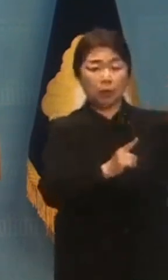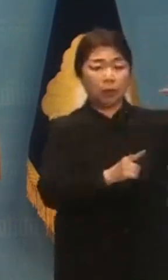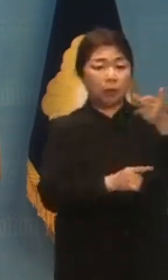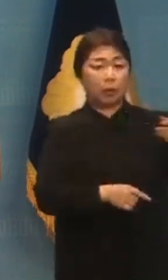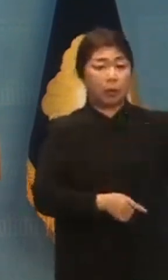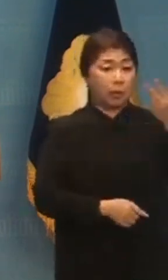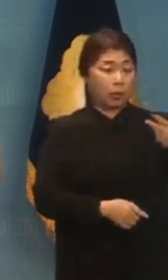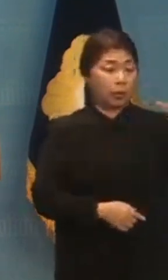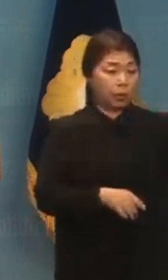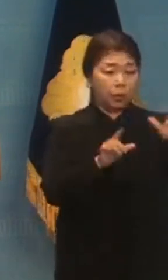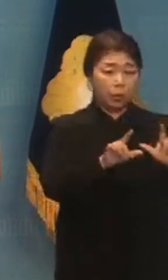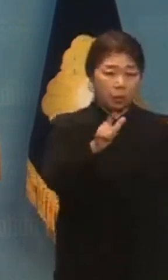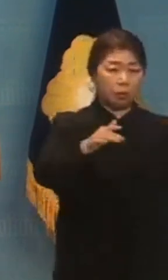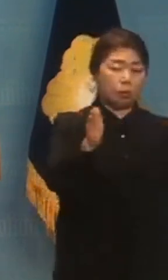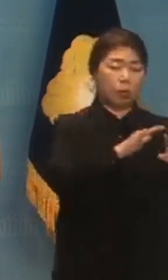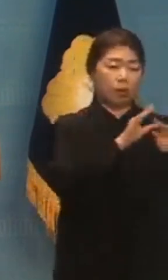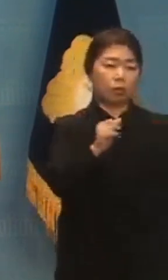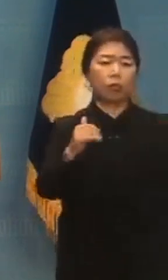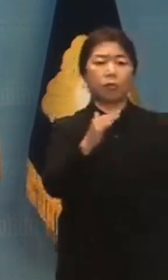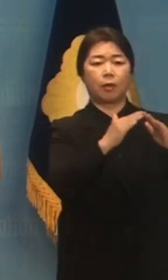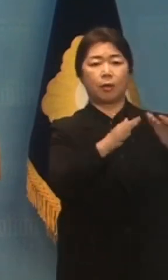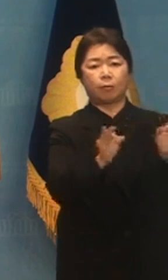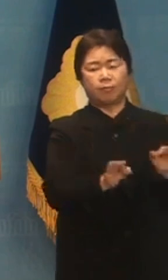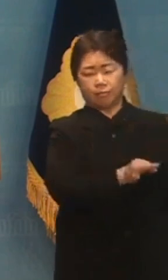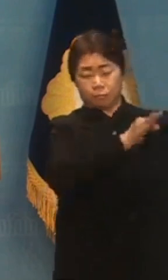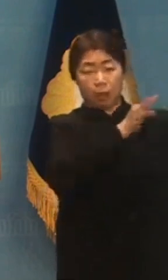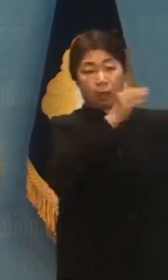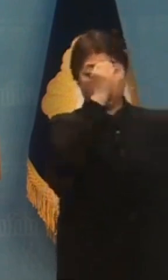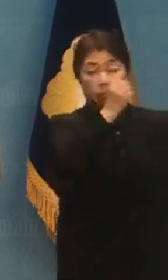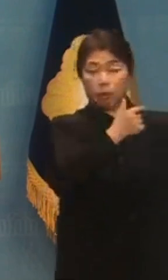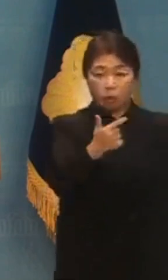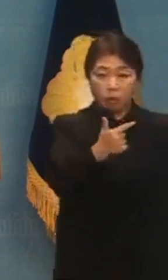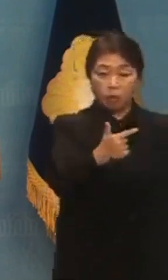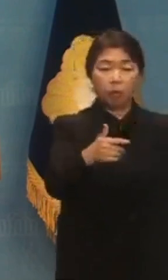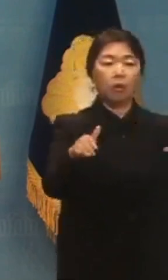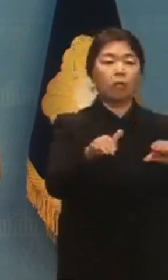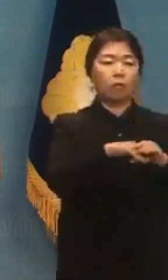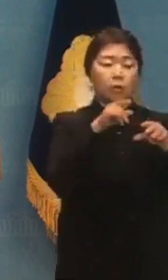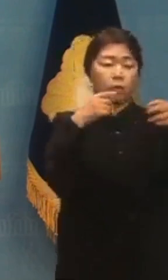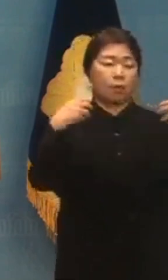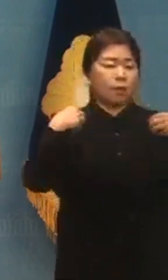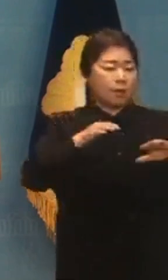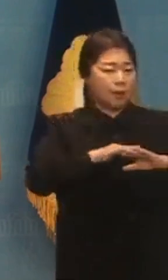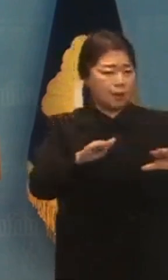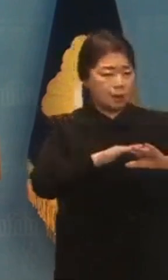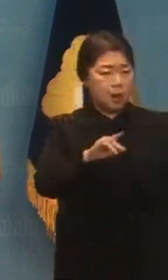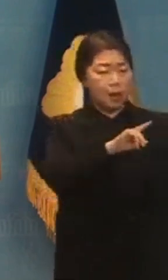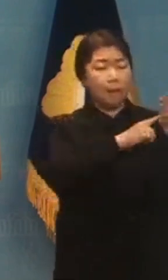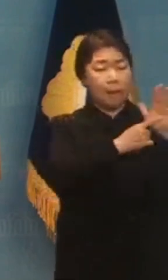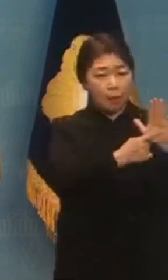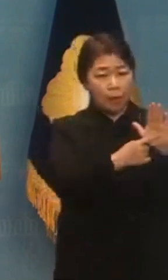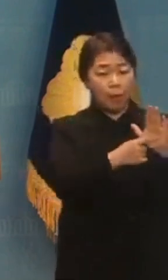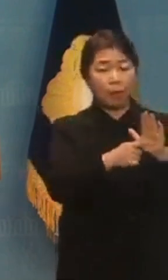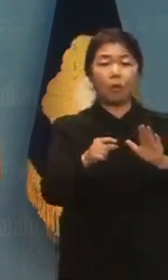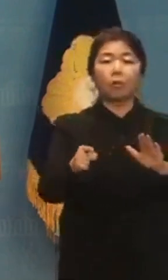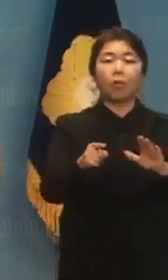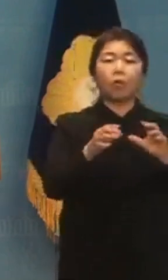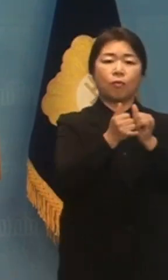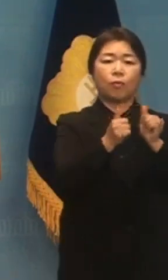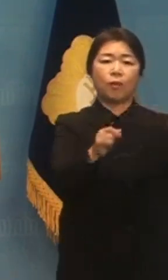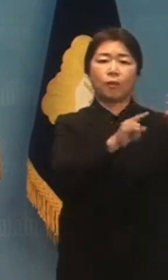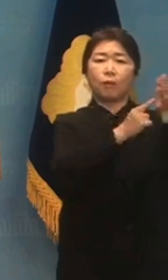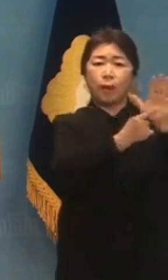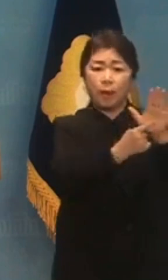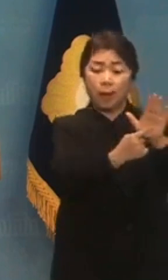2017년부터 부동산 가격이 급등세를 보이자 문재인 정부는 수차례 대책을 발표하며 국민들에게